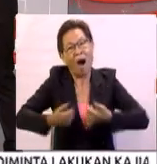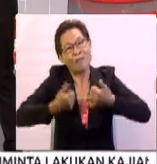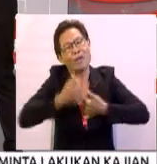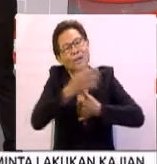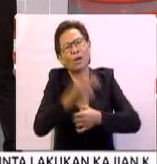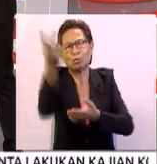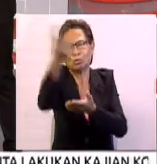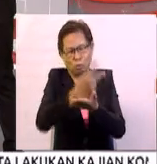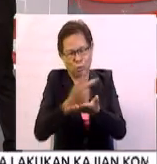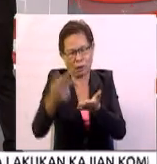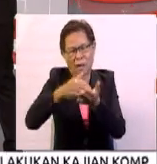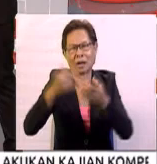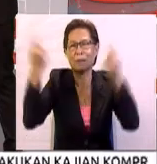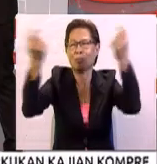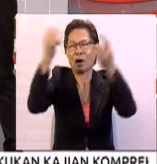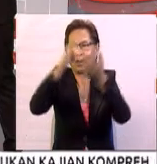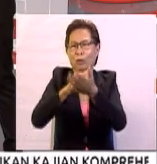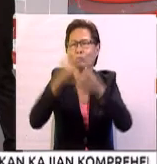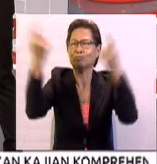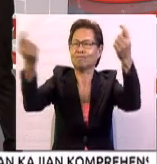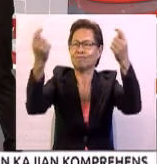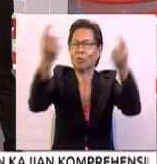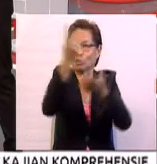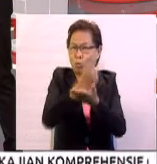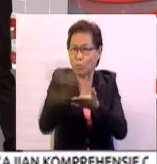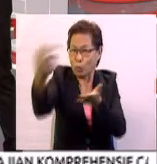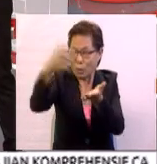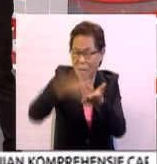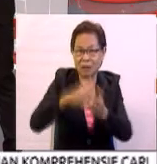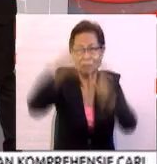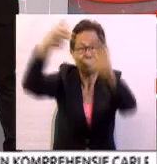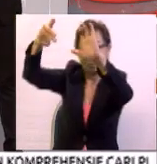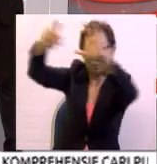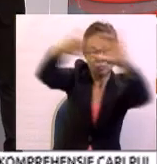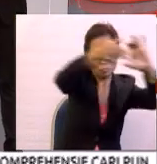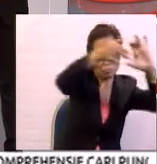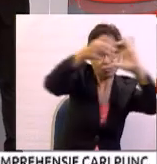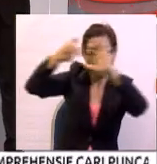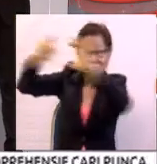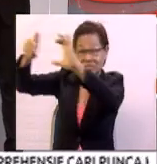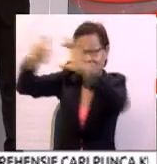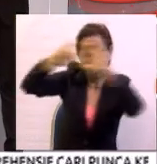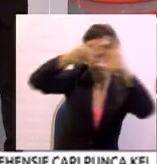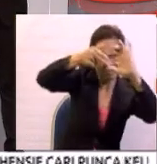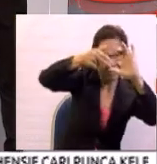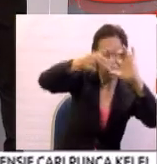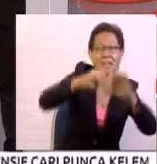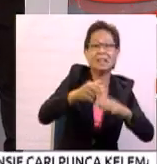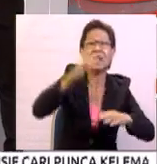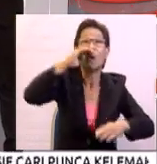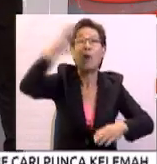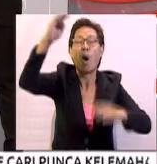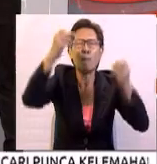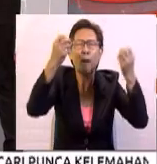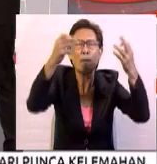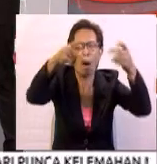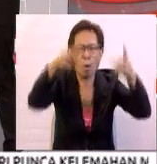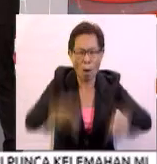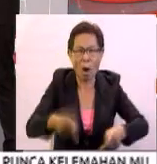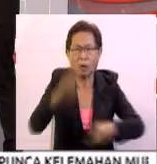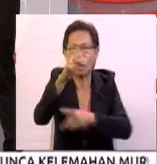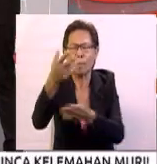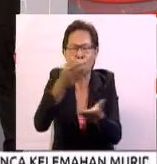lebih 2 minggu lagi perayaan itu akan disambut. Tinjauan RTM di sekitar Jalan Tuanku Abdul Rahman mendapati kebanyakan warga kota